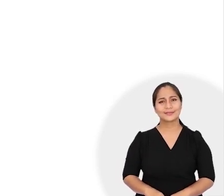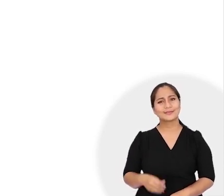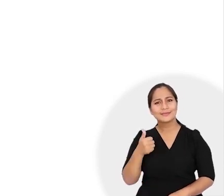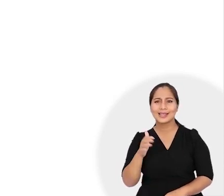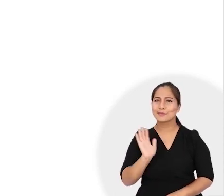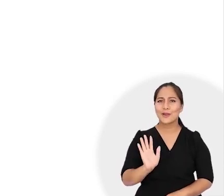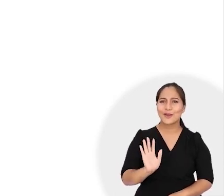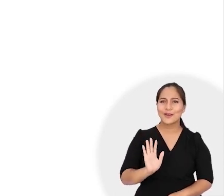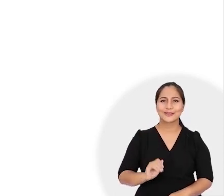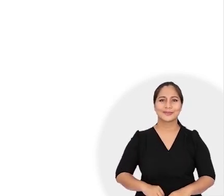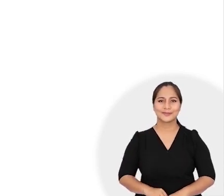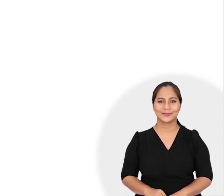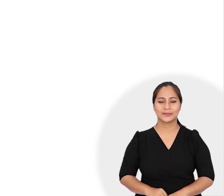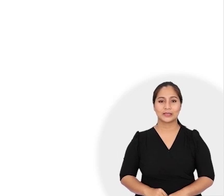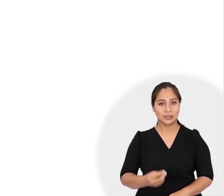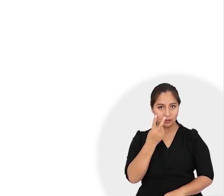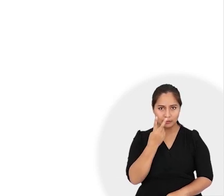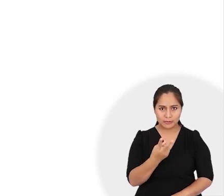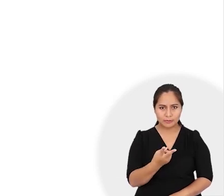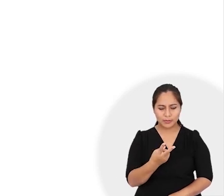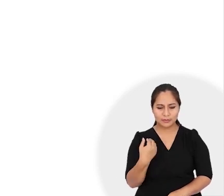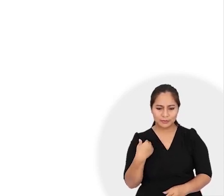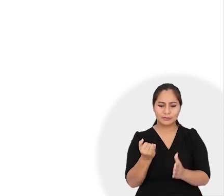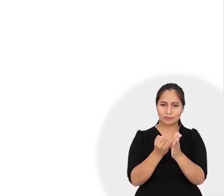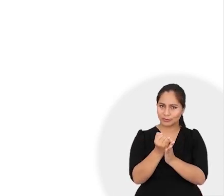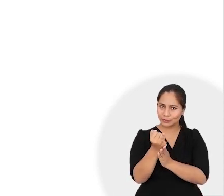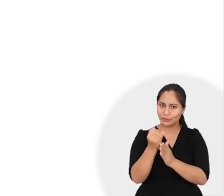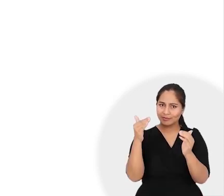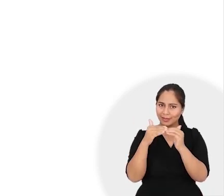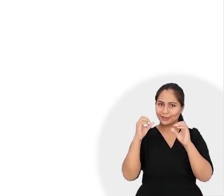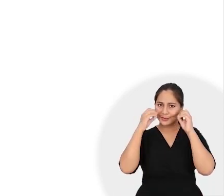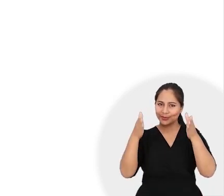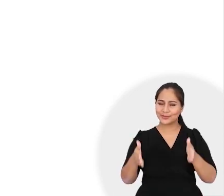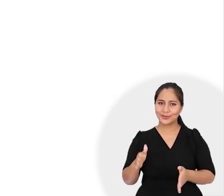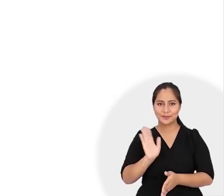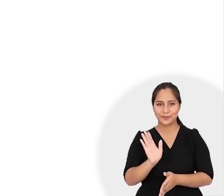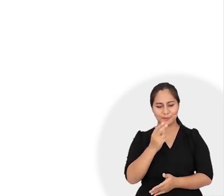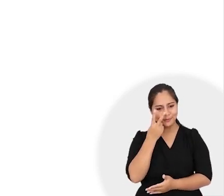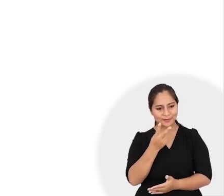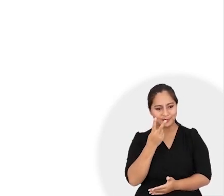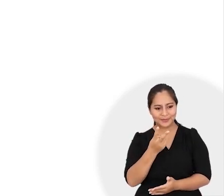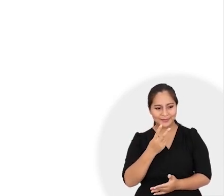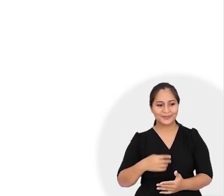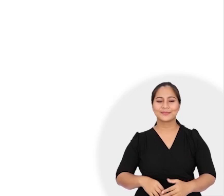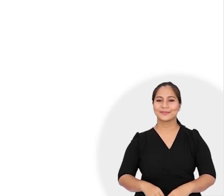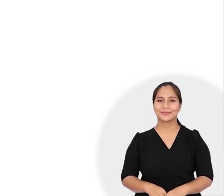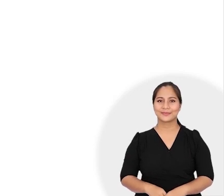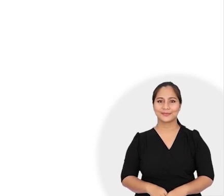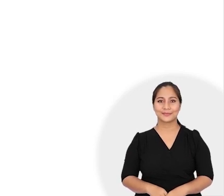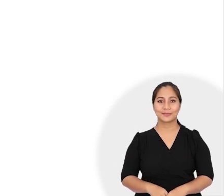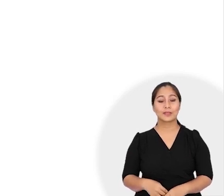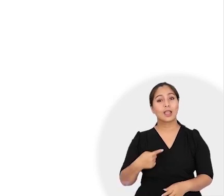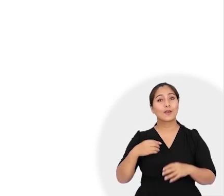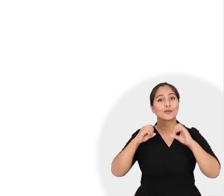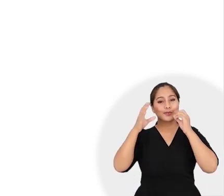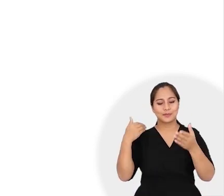ได้บ่น้อพวกหลานเบิ่งเด้อพวกหลานจะวางถือคือกับครูบ่พวกหลานเบิ่งเด้อครู